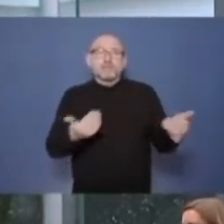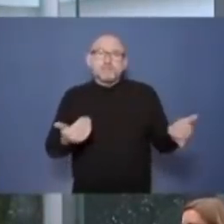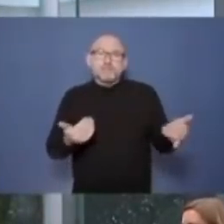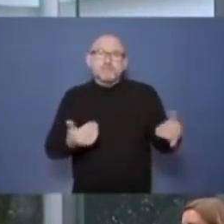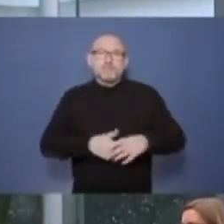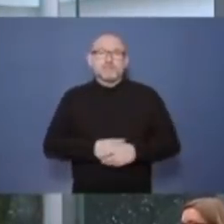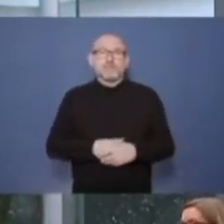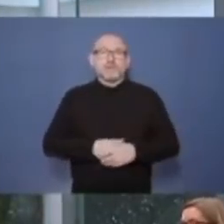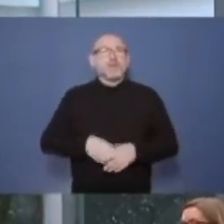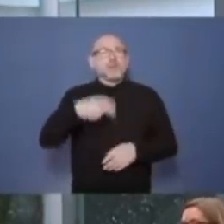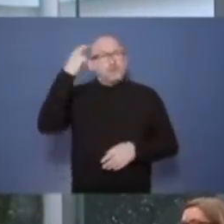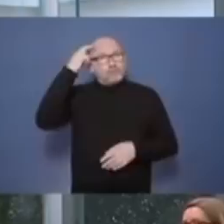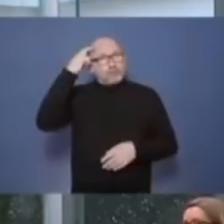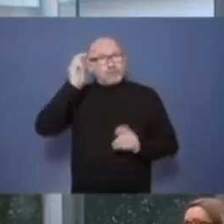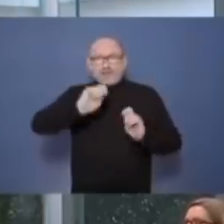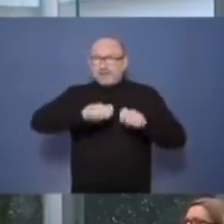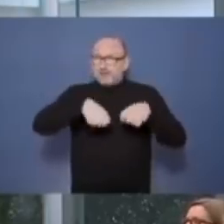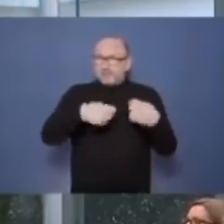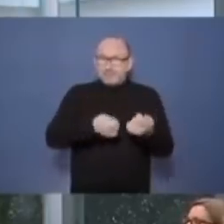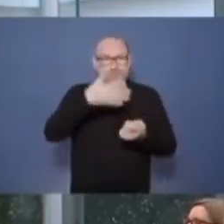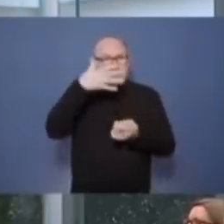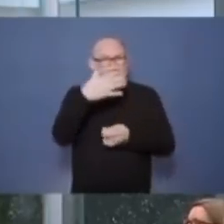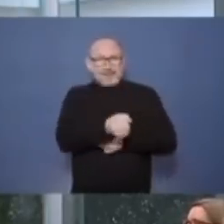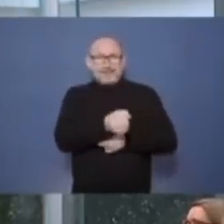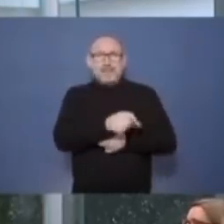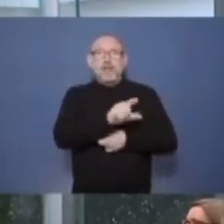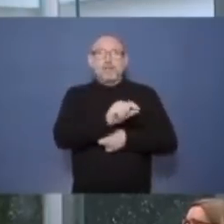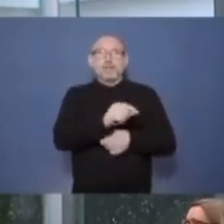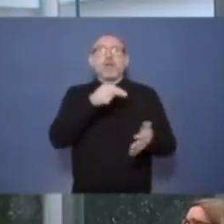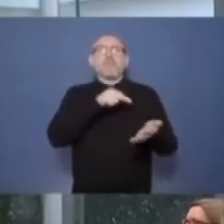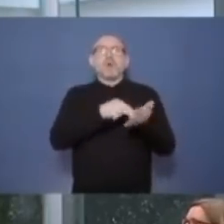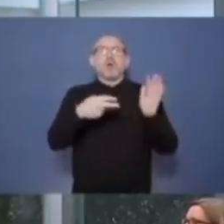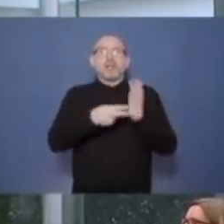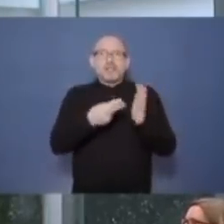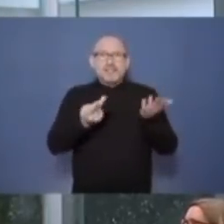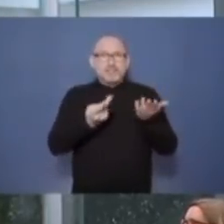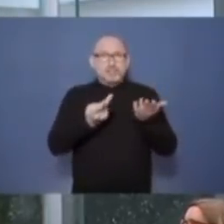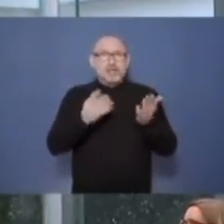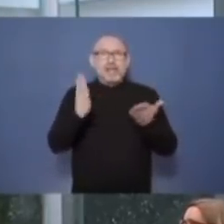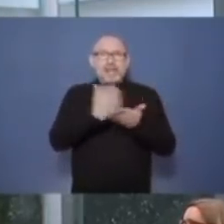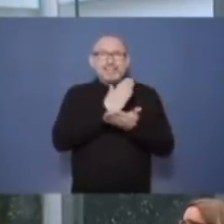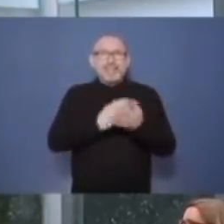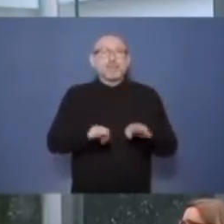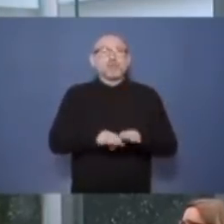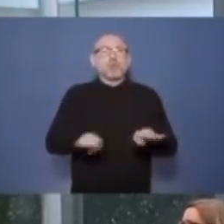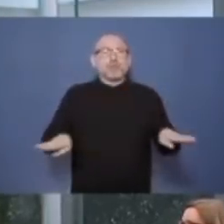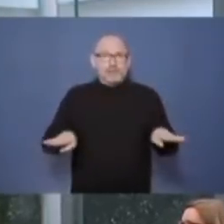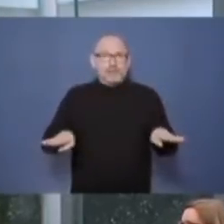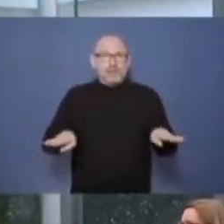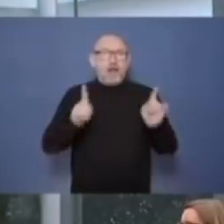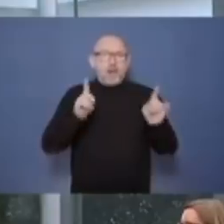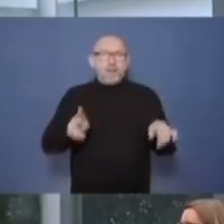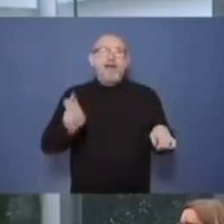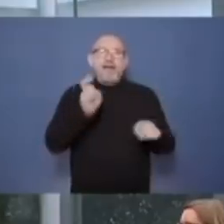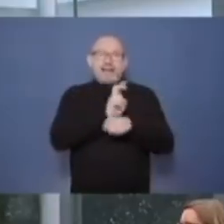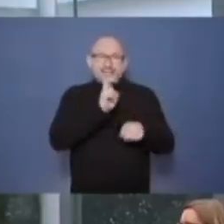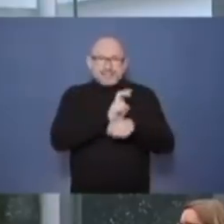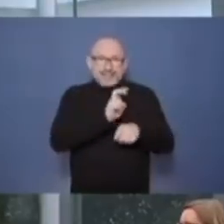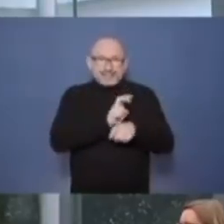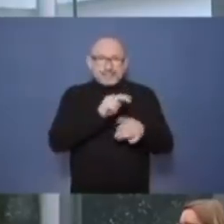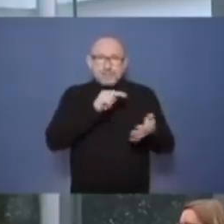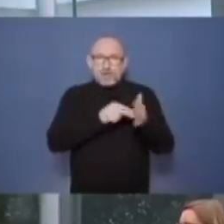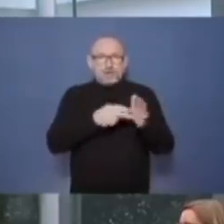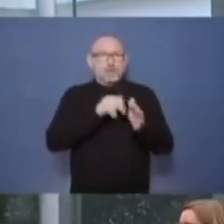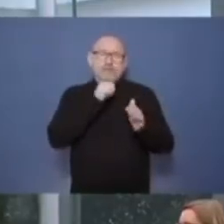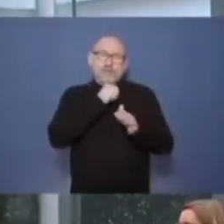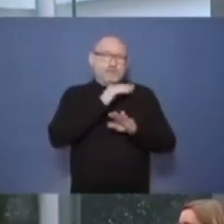Also wissenschaftliche Erkenntnisse können und sollten also politische Entscheidungen grundieren, aber ersetzen können wissenschaftliche Erkenntnisse, politische